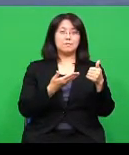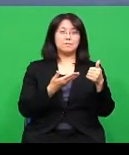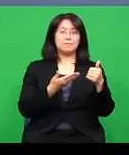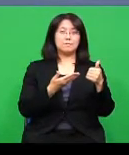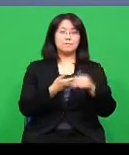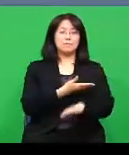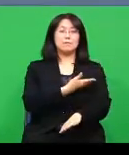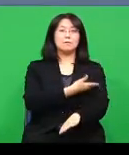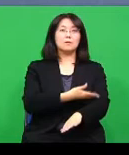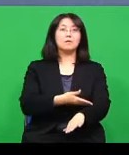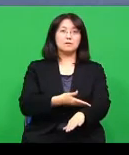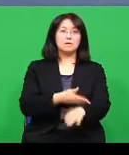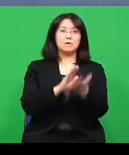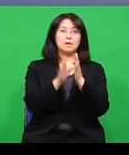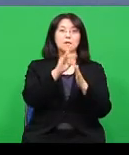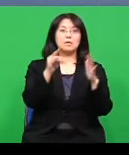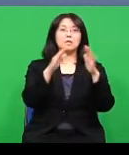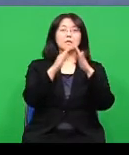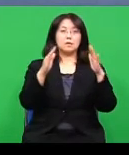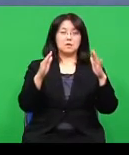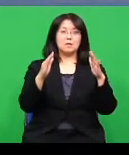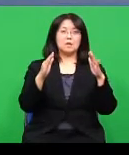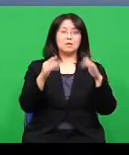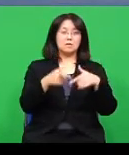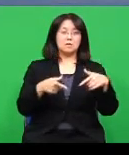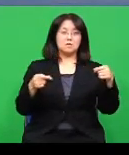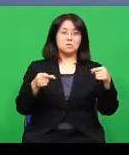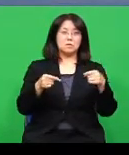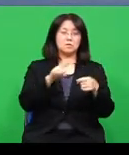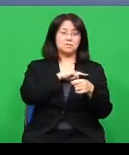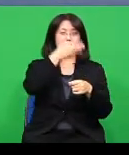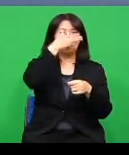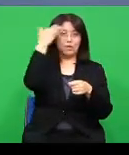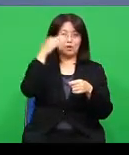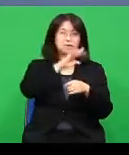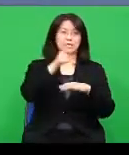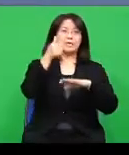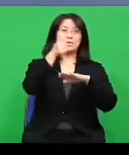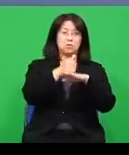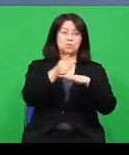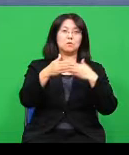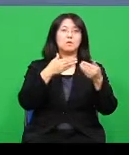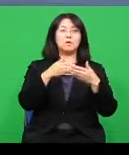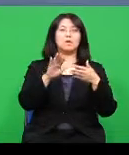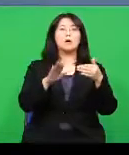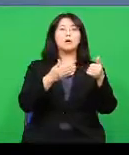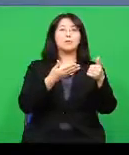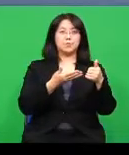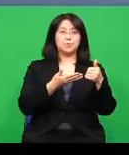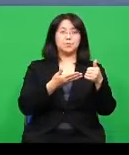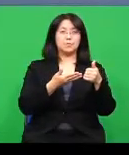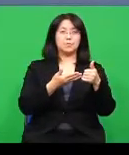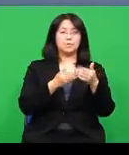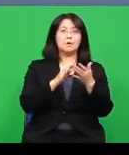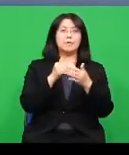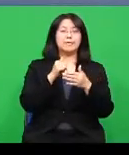角間先生、ここにありますように、県議会では全国最年少で議長もやられまし